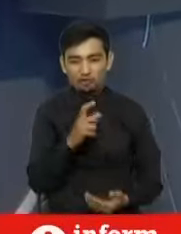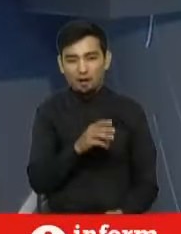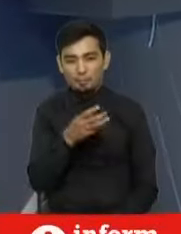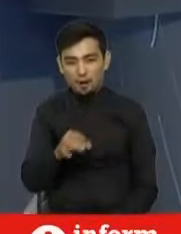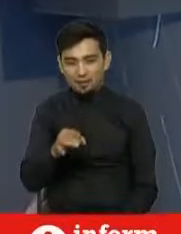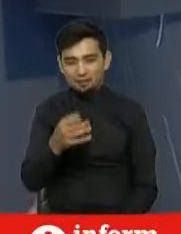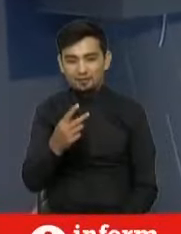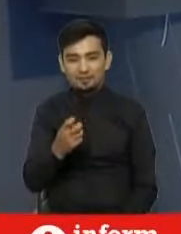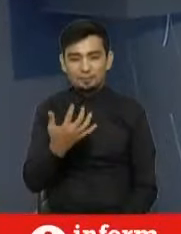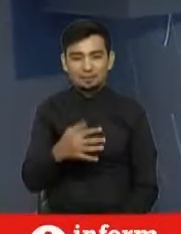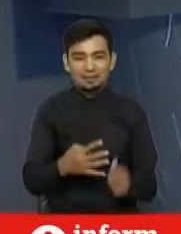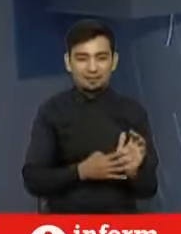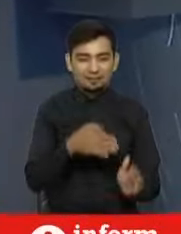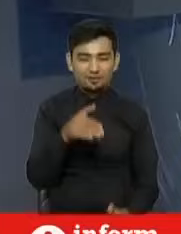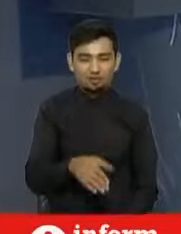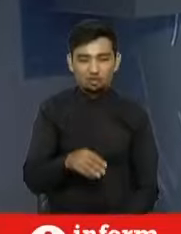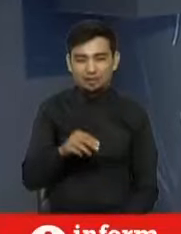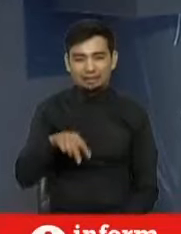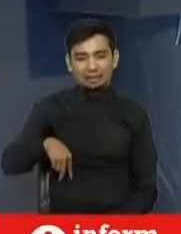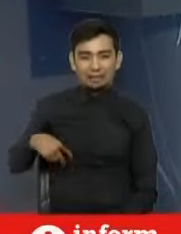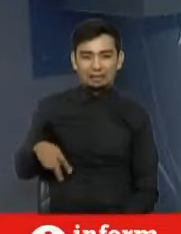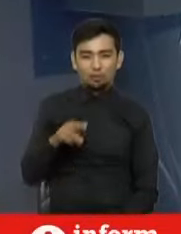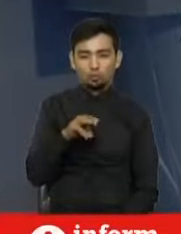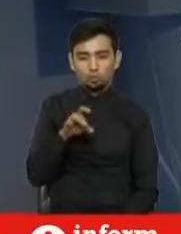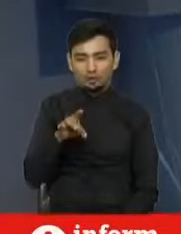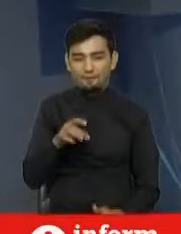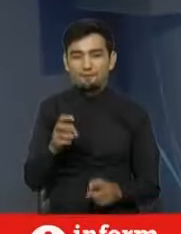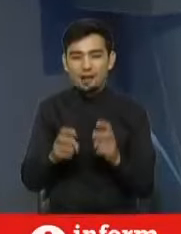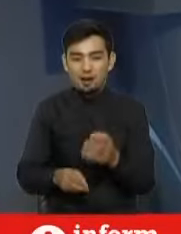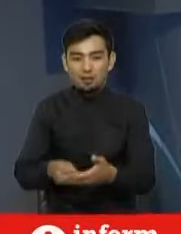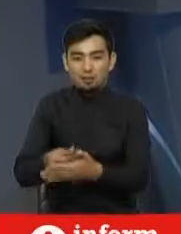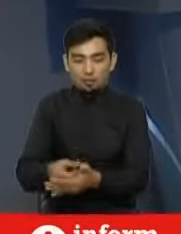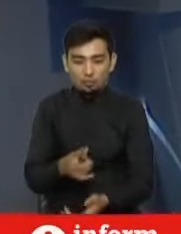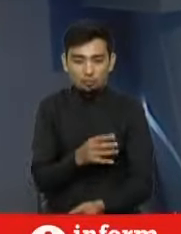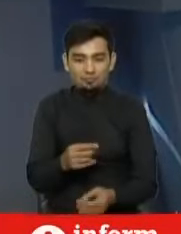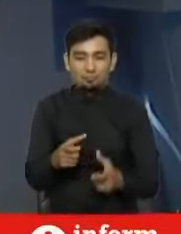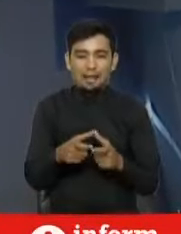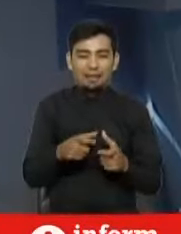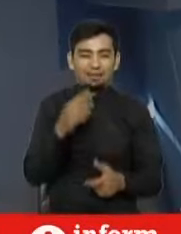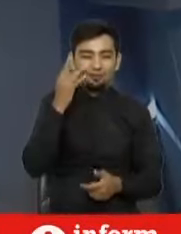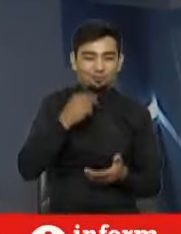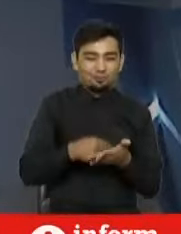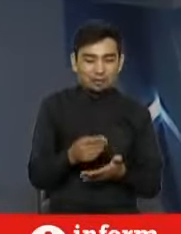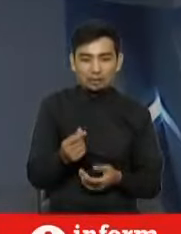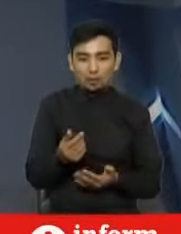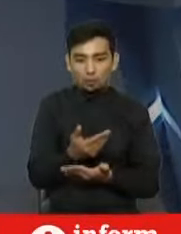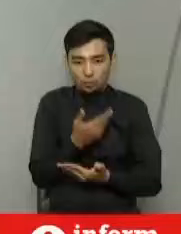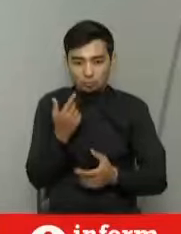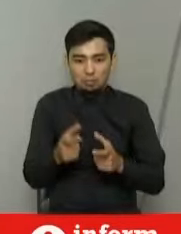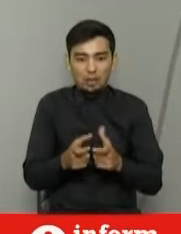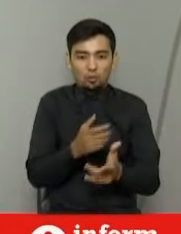чеке директору турфирмы якобы на покупку авиабилетов но в итоге ни тура ни денег не